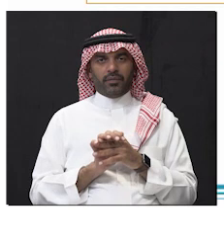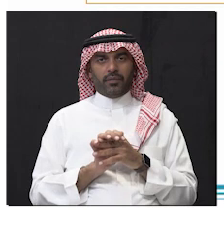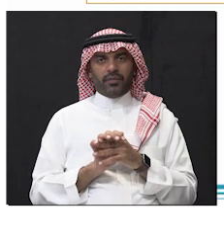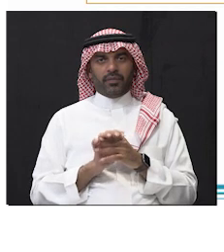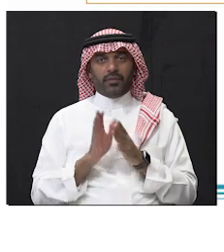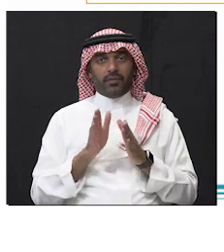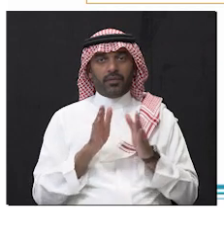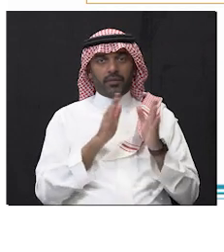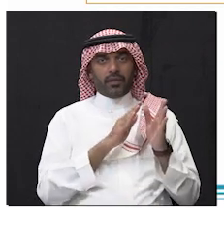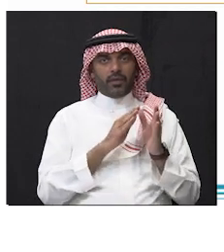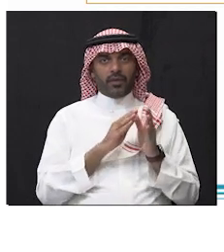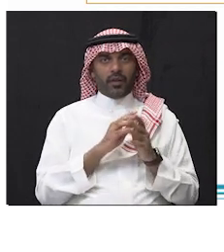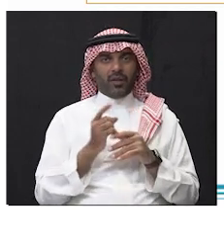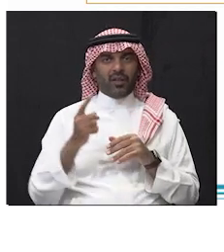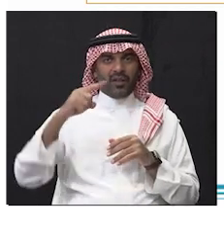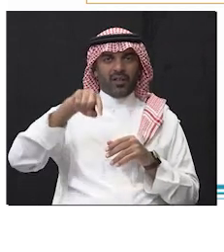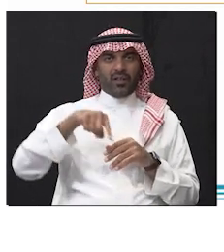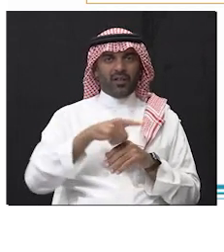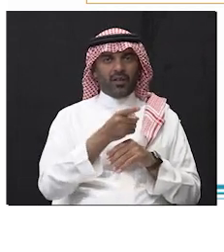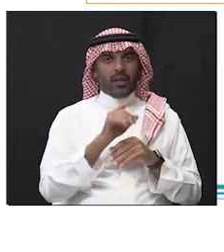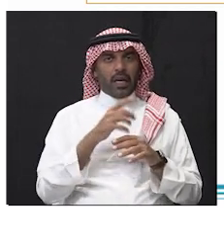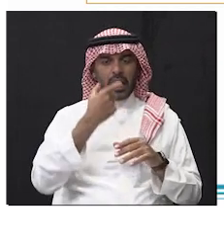الديدان الأسطوانية كيف شكل جسمها؟